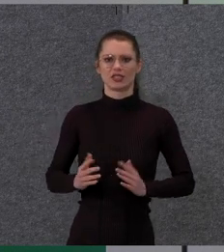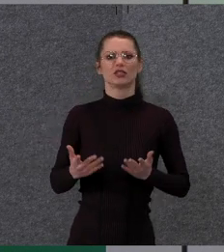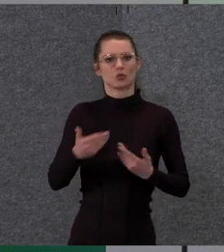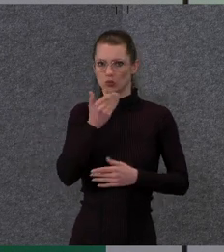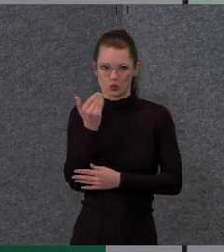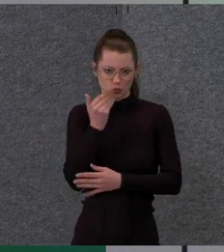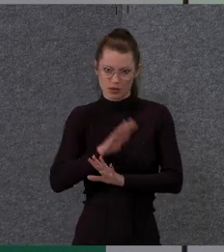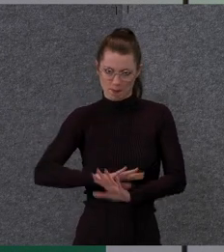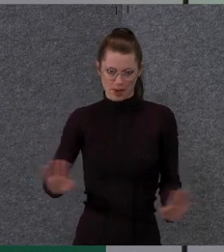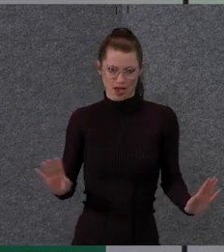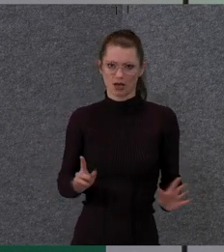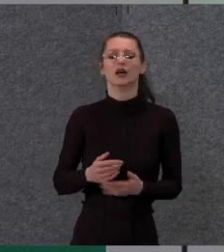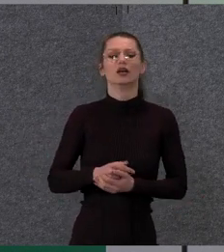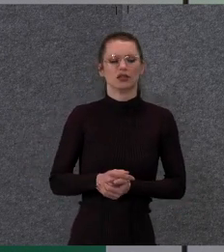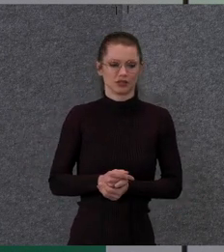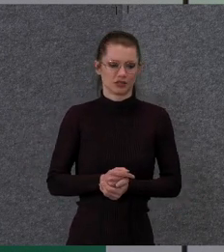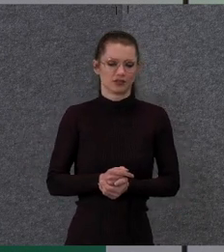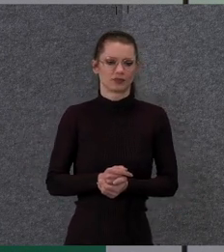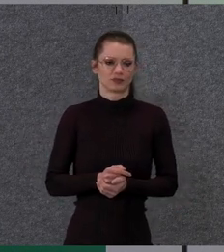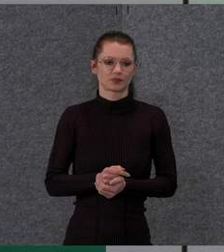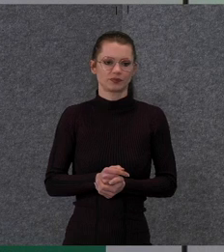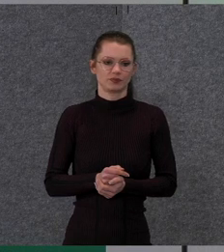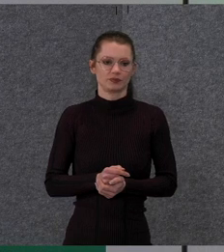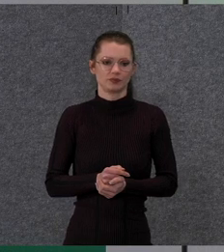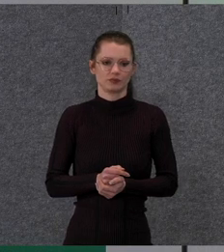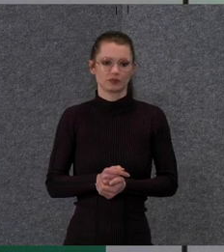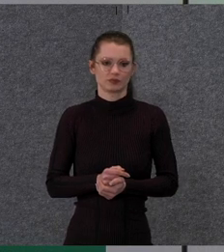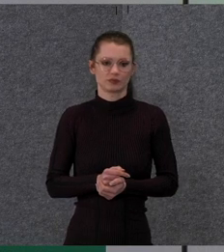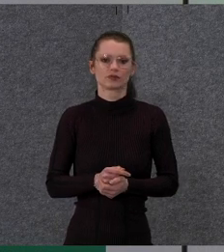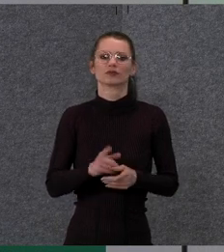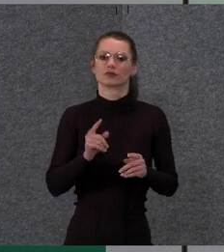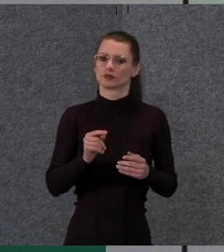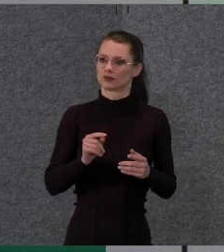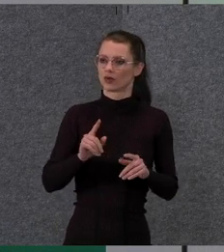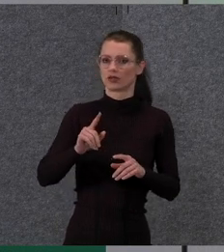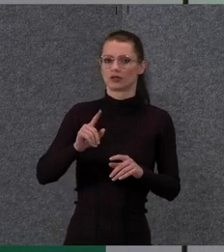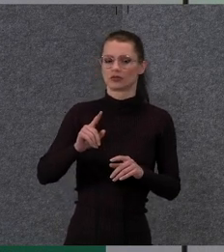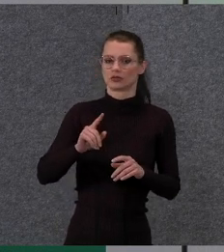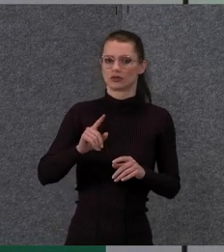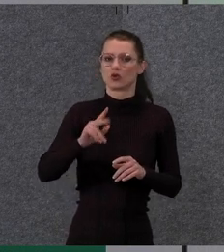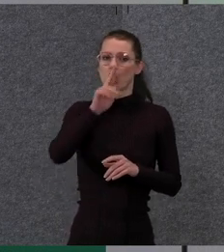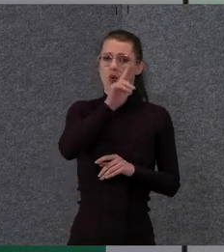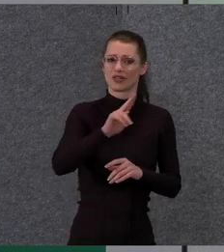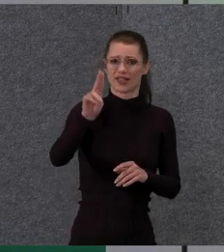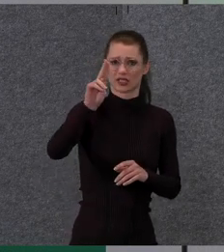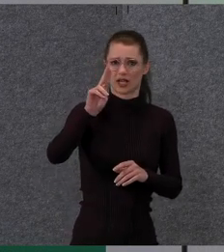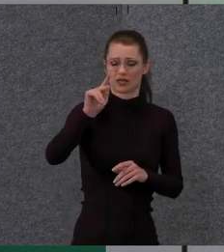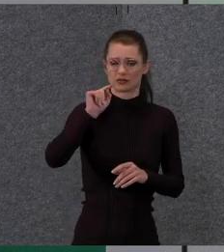Fehlentwicklung entgegensteuern, die hier mittlerweile an der Tagesordnung zu sein scheint, dass man grundständige Lehre in